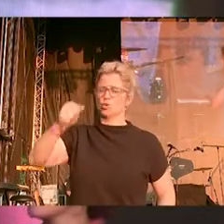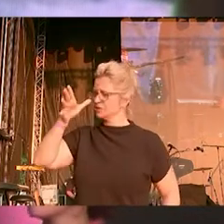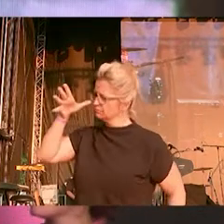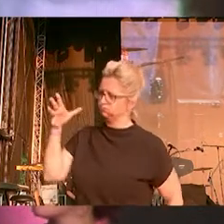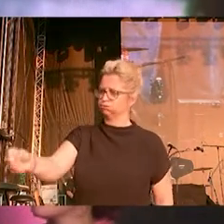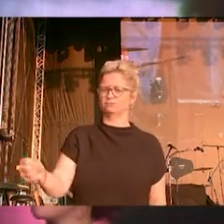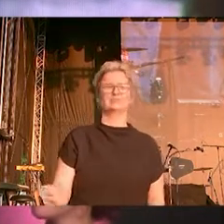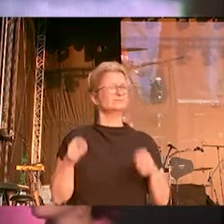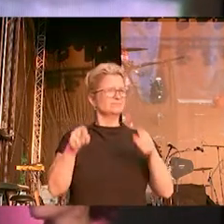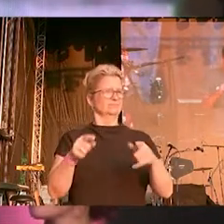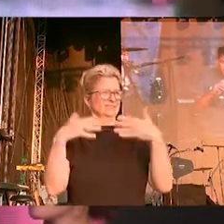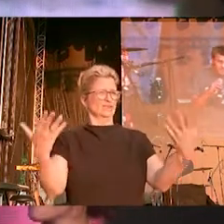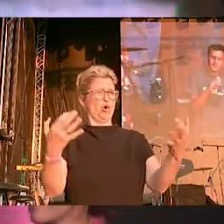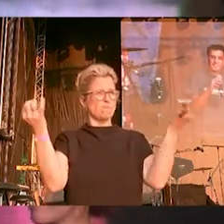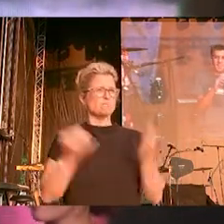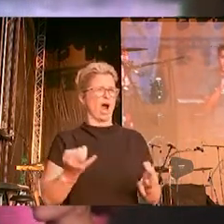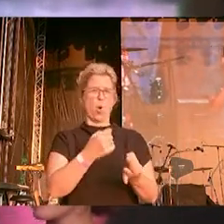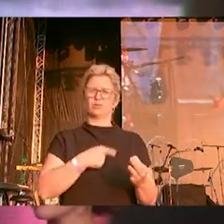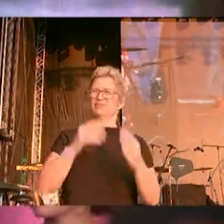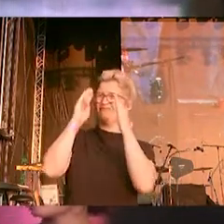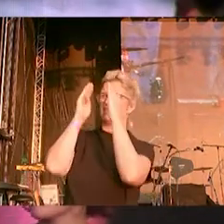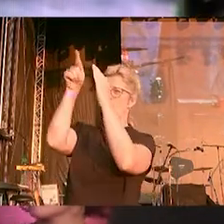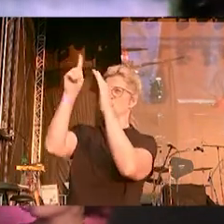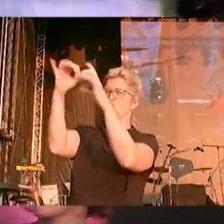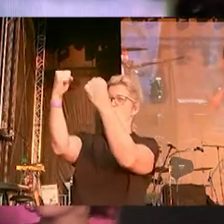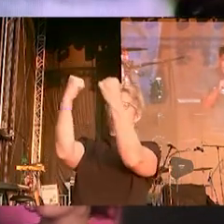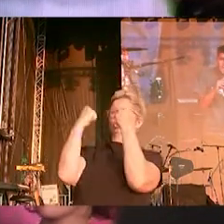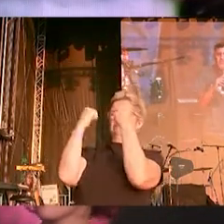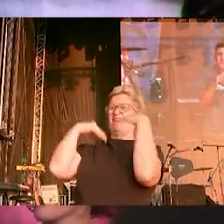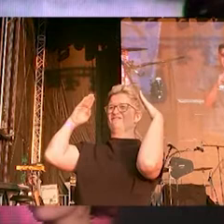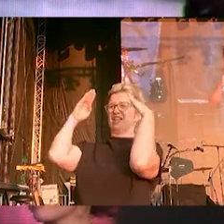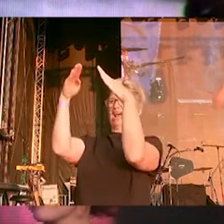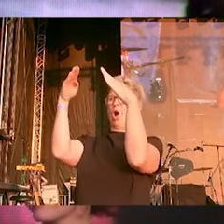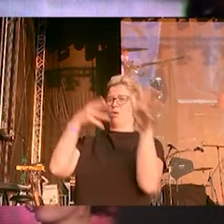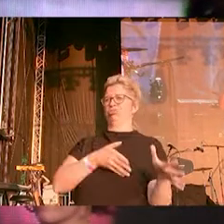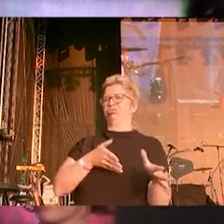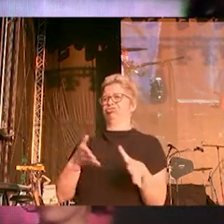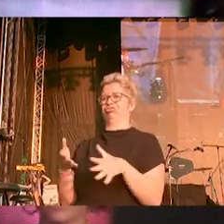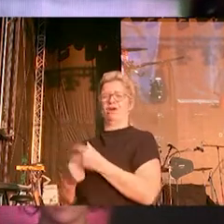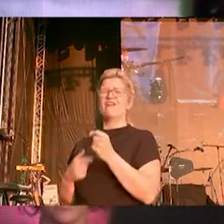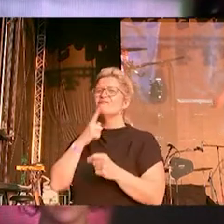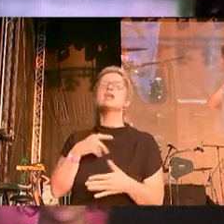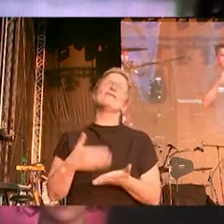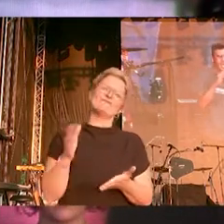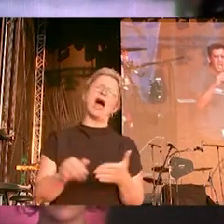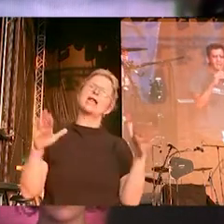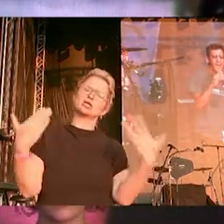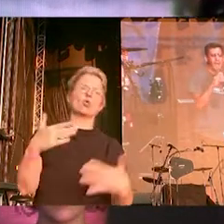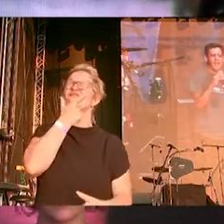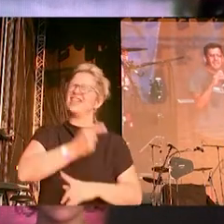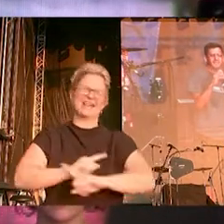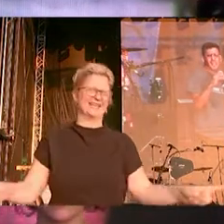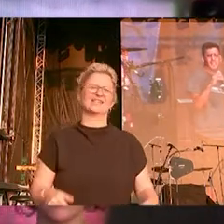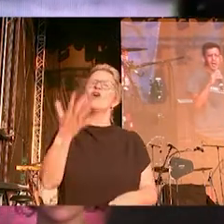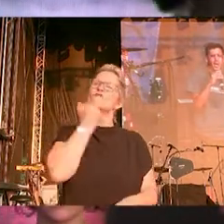Ja. Unser Vertrauen in diejenigen, die uns schützen sollen, ist massiv erschüttert. Wir wollen kein Weiter-so. Wir brauchen einen Neuanfang